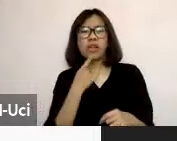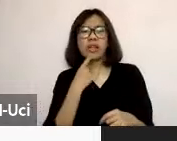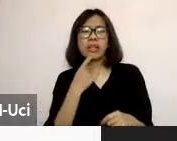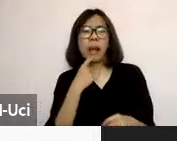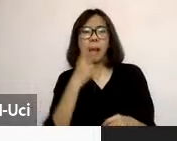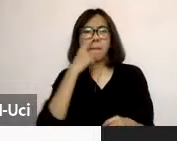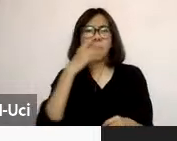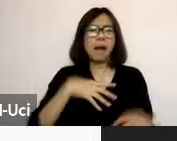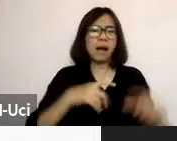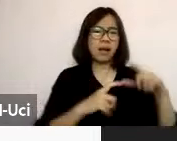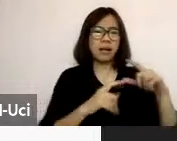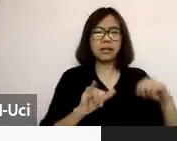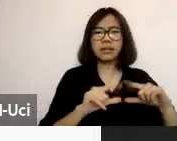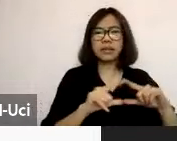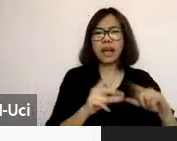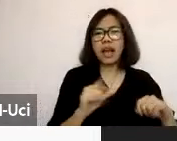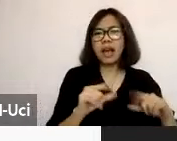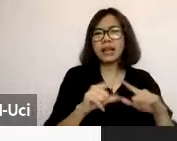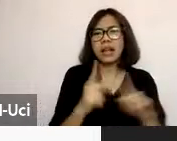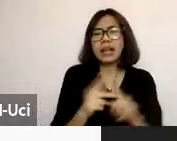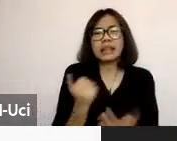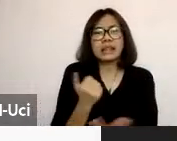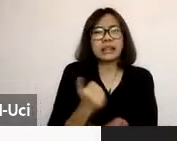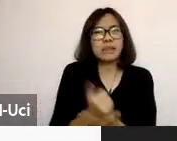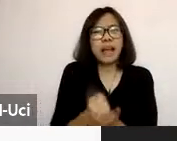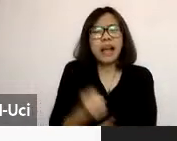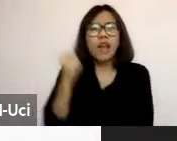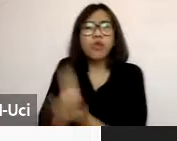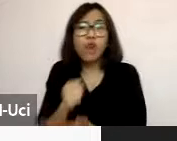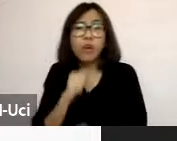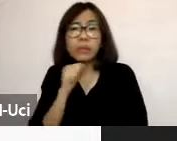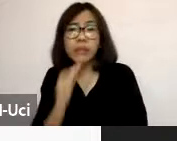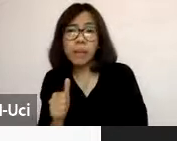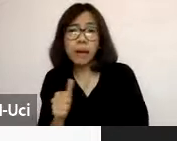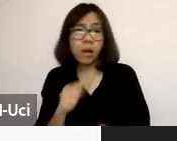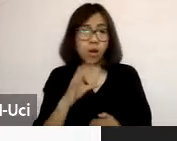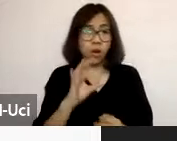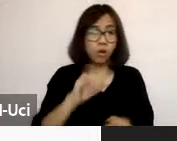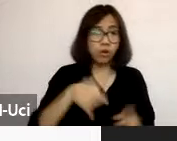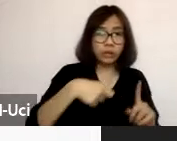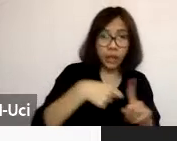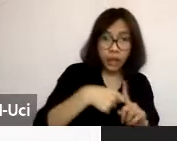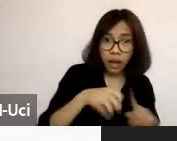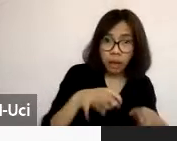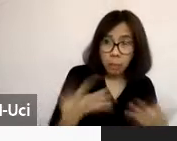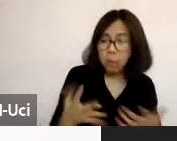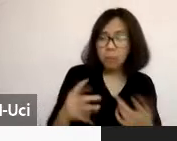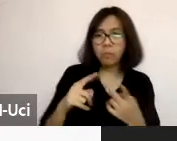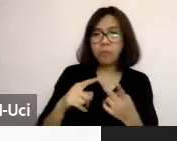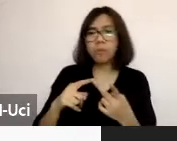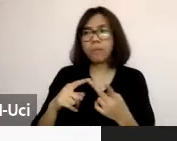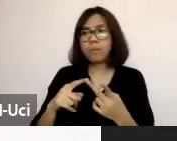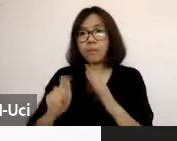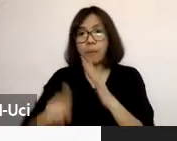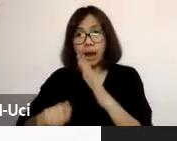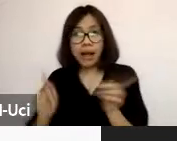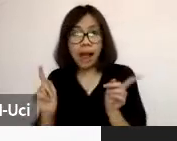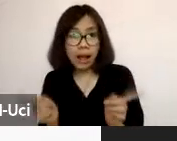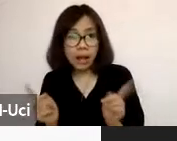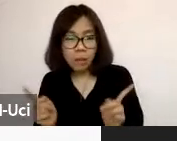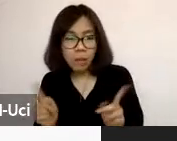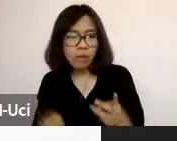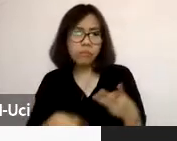kewenangannya OJK kewenangannya lab kewenangannya VIII atau pengadilan agama atau basyarnas